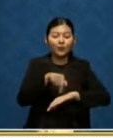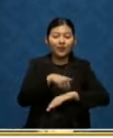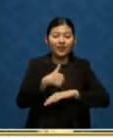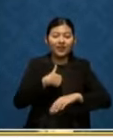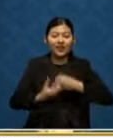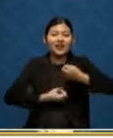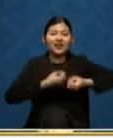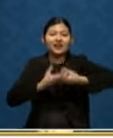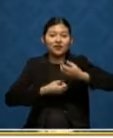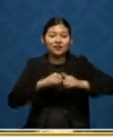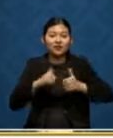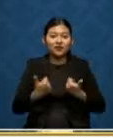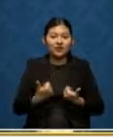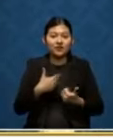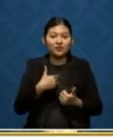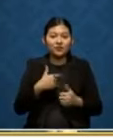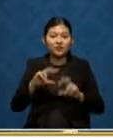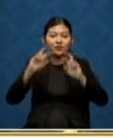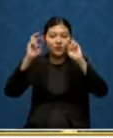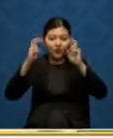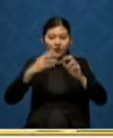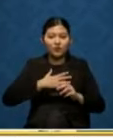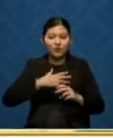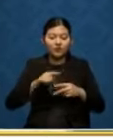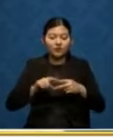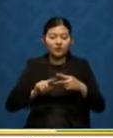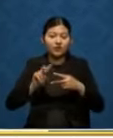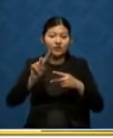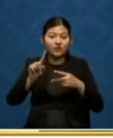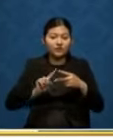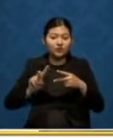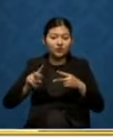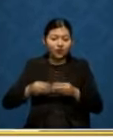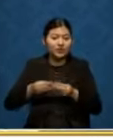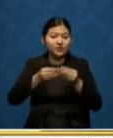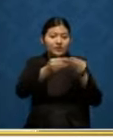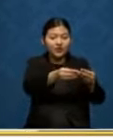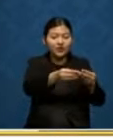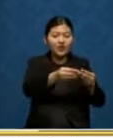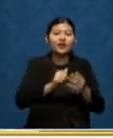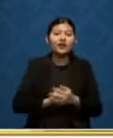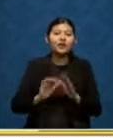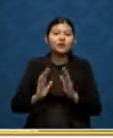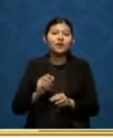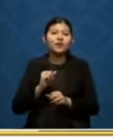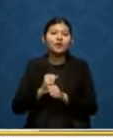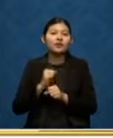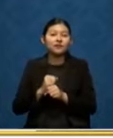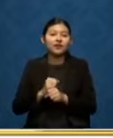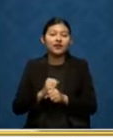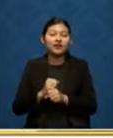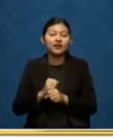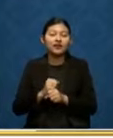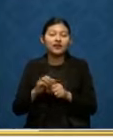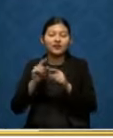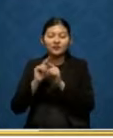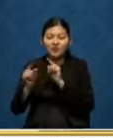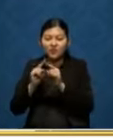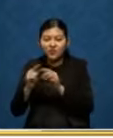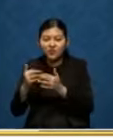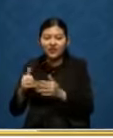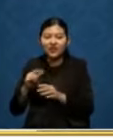ในญัตติของผมนั้นเนี่ยครับยื่นไปส่งเรื่องแล้วก็มีเจ้าหน้าที่มาประสานนะครับว่าให้พูด